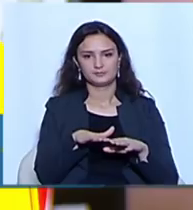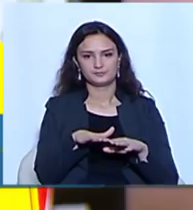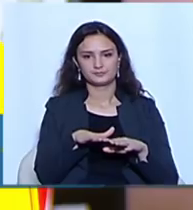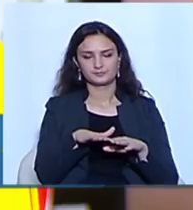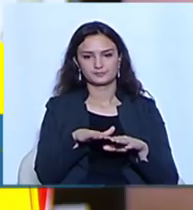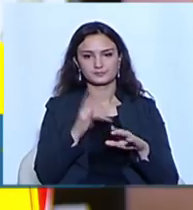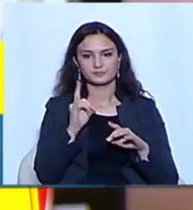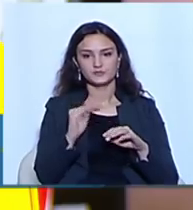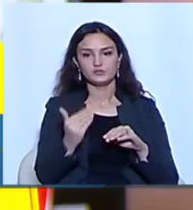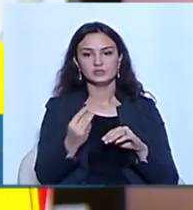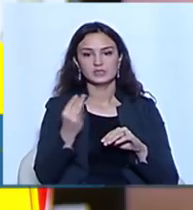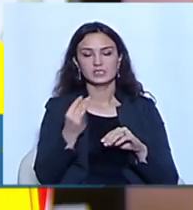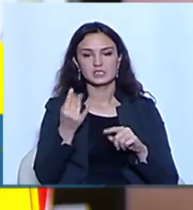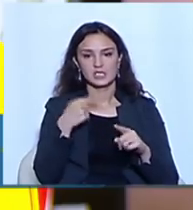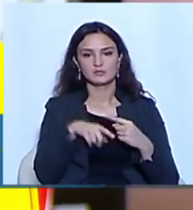ინტერესიდან გამომდინარე.